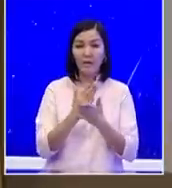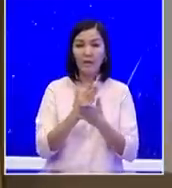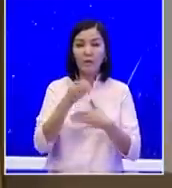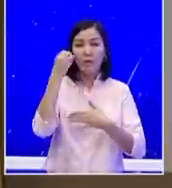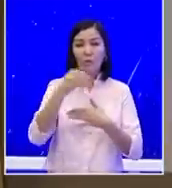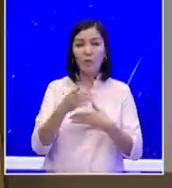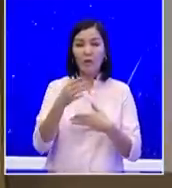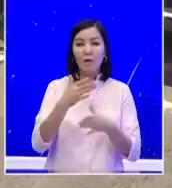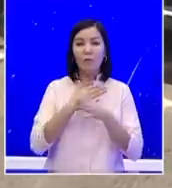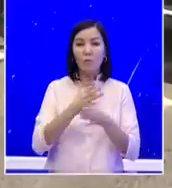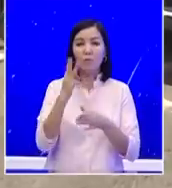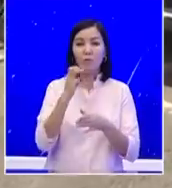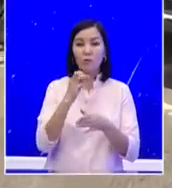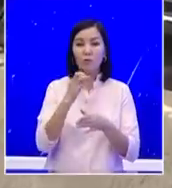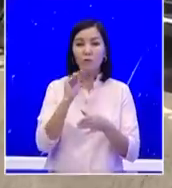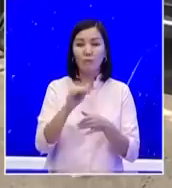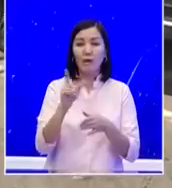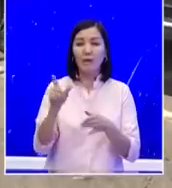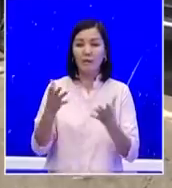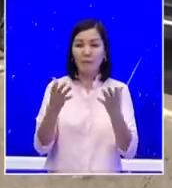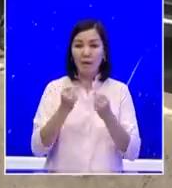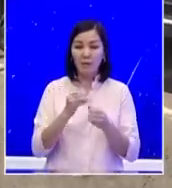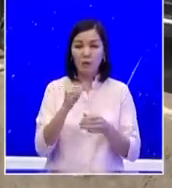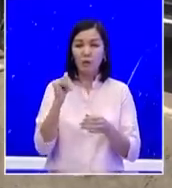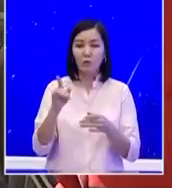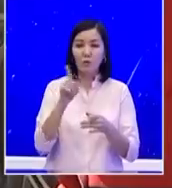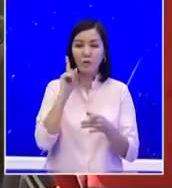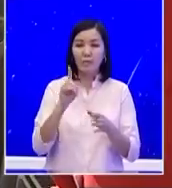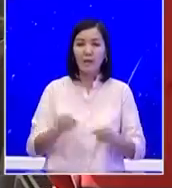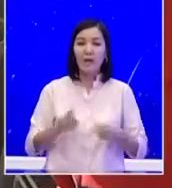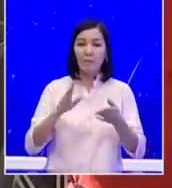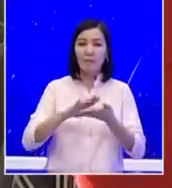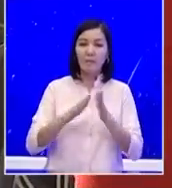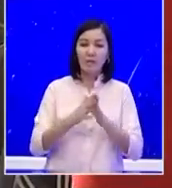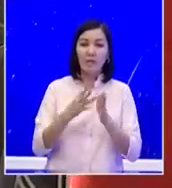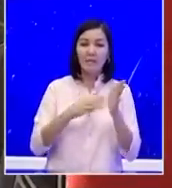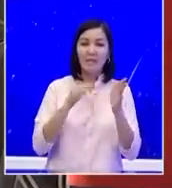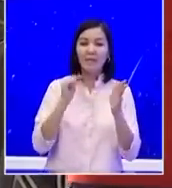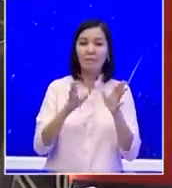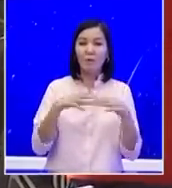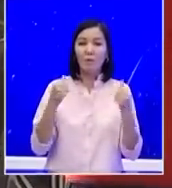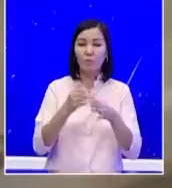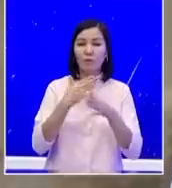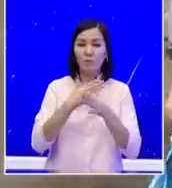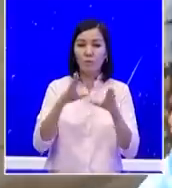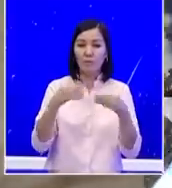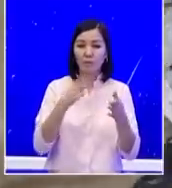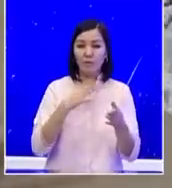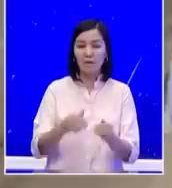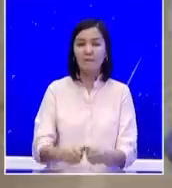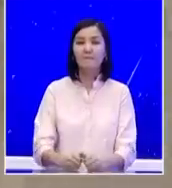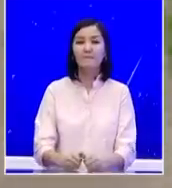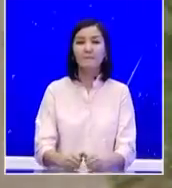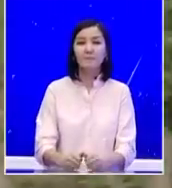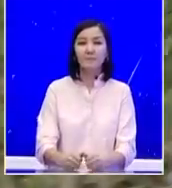көмегіне 3000 адам жүгінген. Жалпы жетісулық жастар төтенше жағдай кезінде 8000 отбасыға жәрдемдескен. Әмина